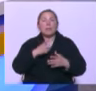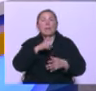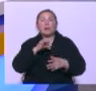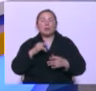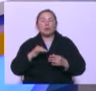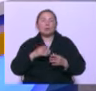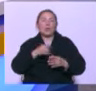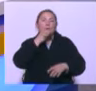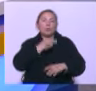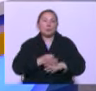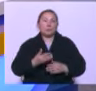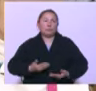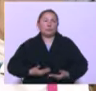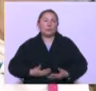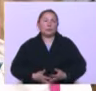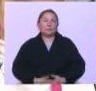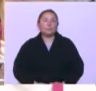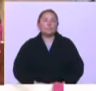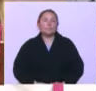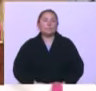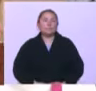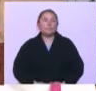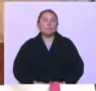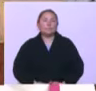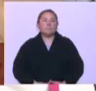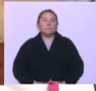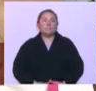экологически ответственный подход к жизни.